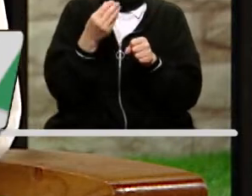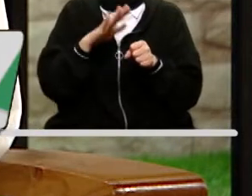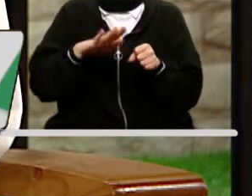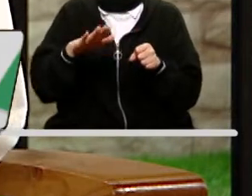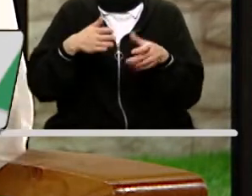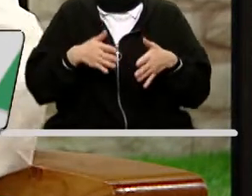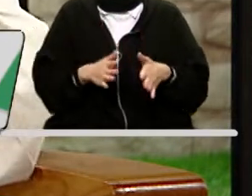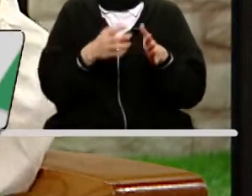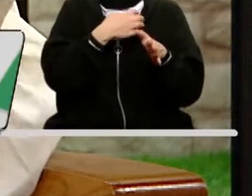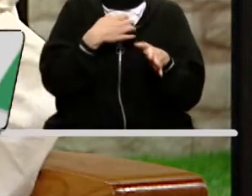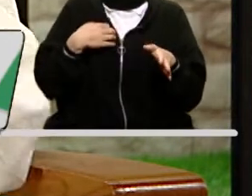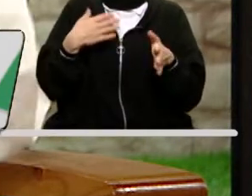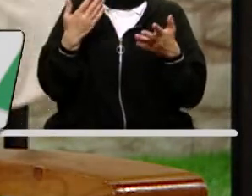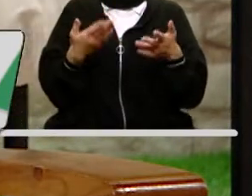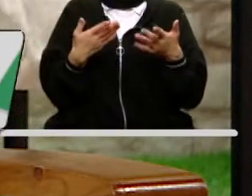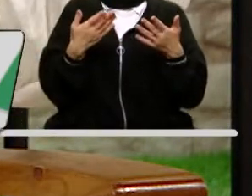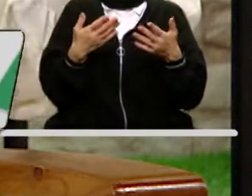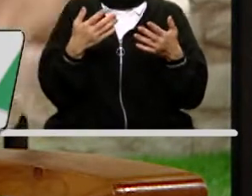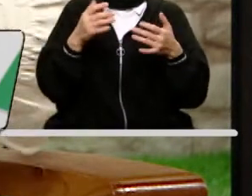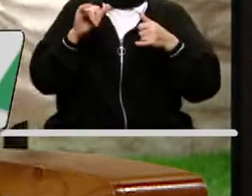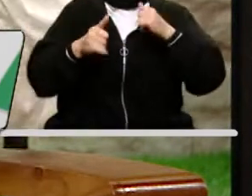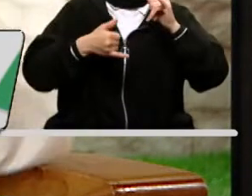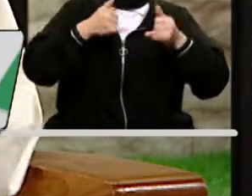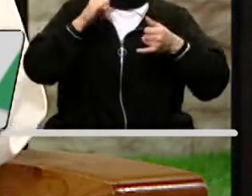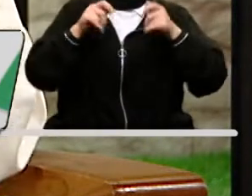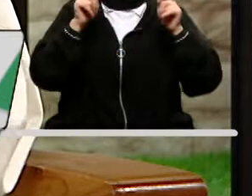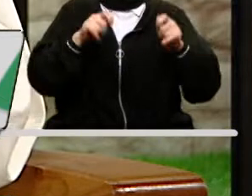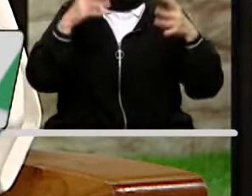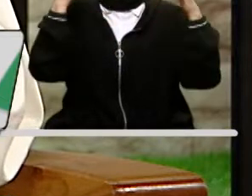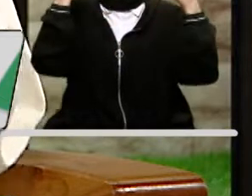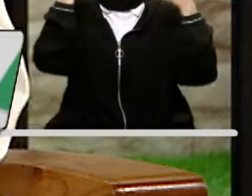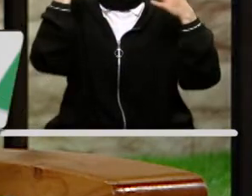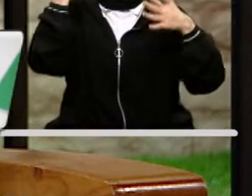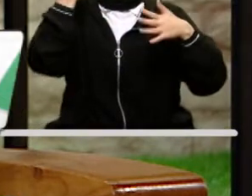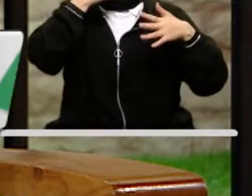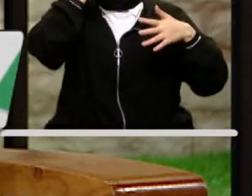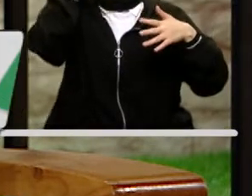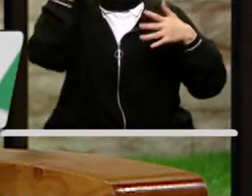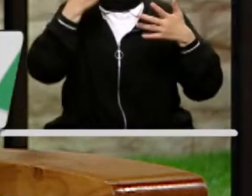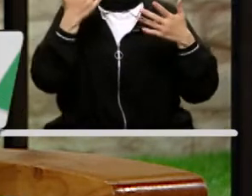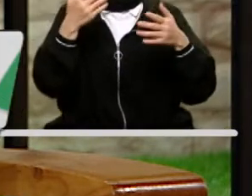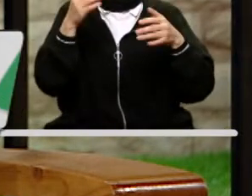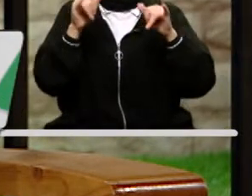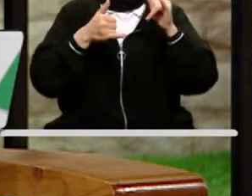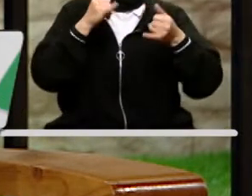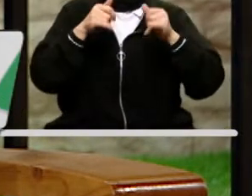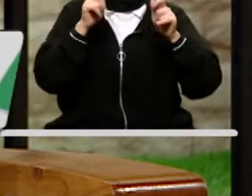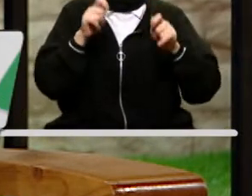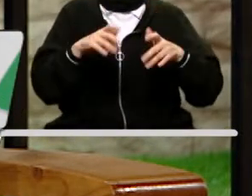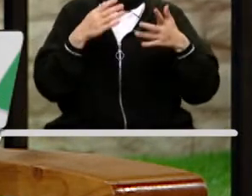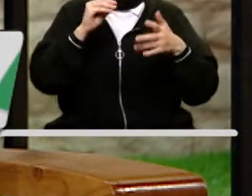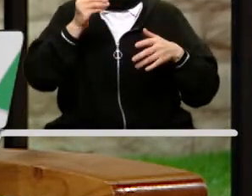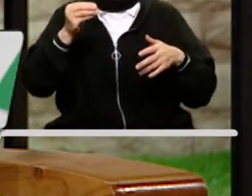anneler şöyle baby shower'larla böyle bir pembe bir dünya ile abartılı abartılı bebek doğar, ağlar,